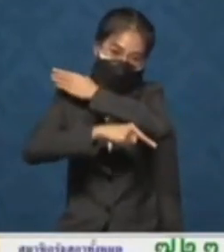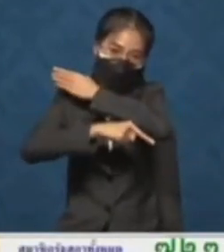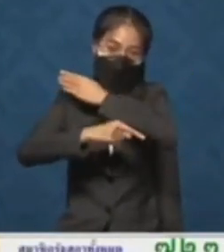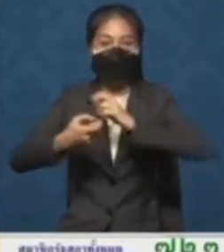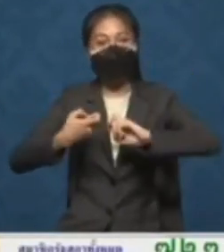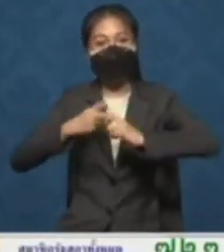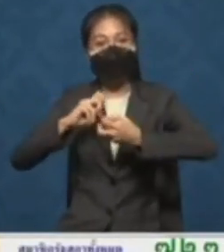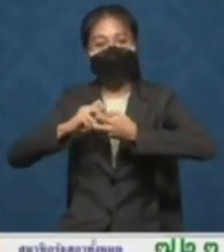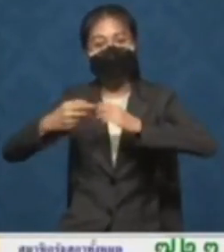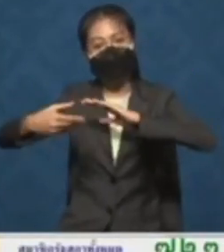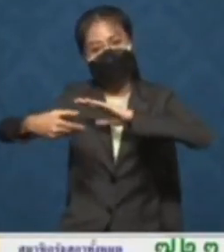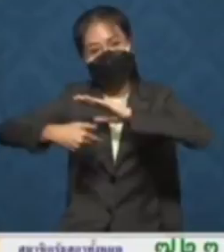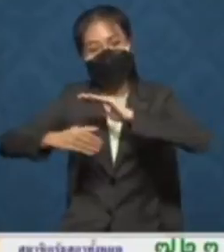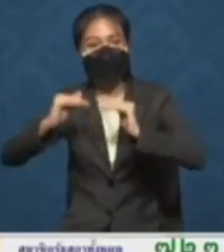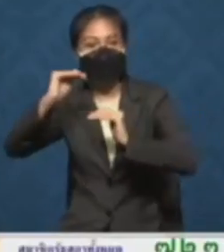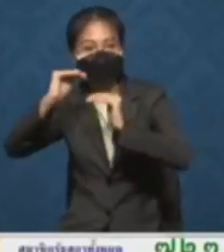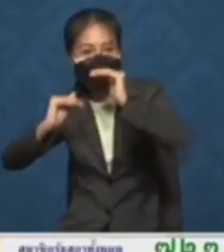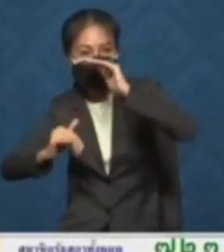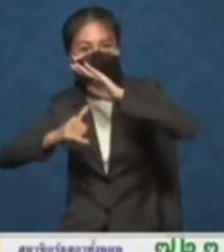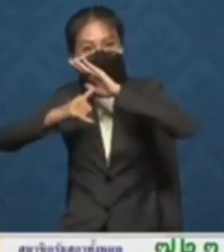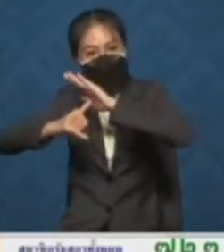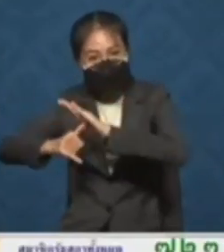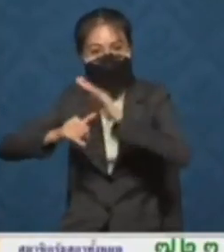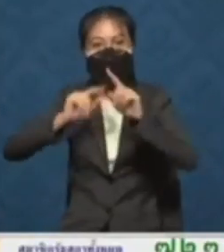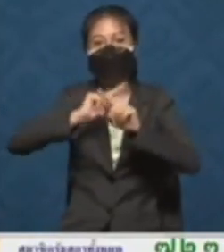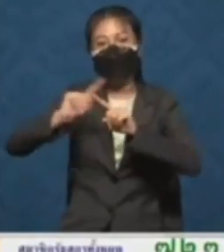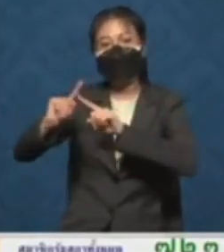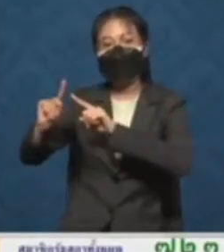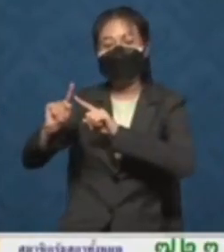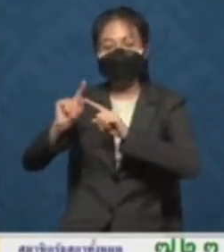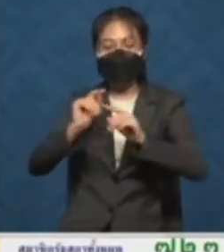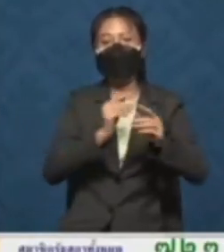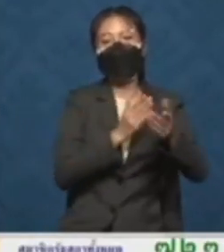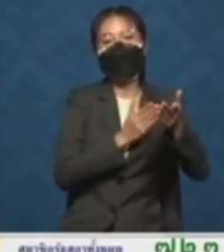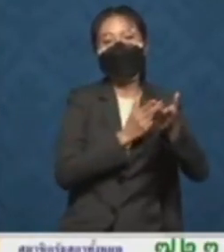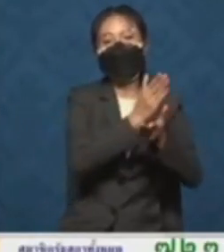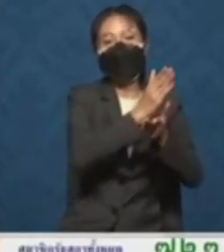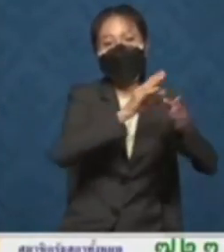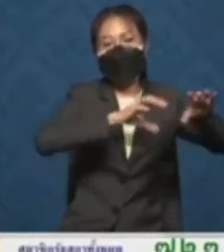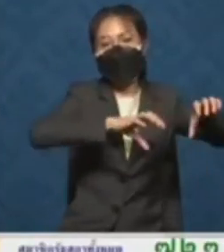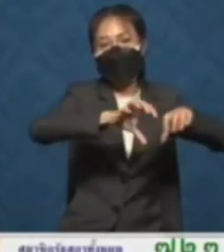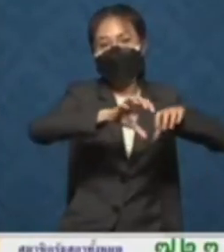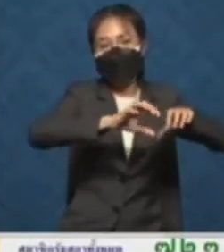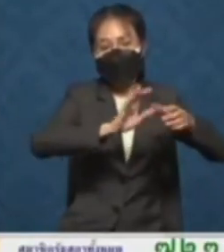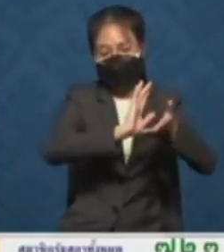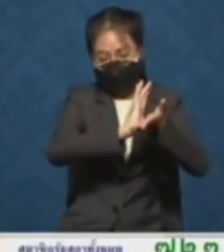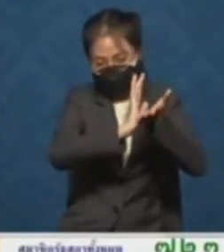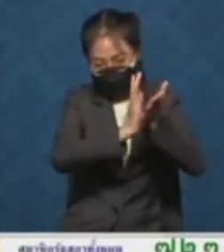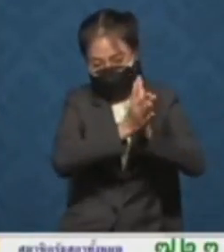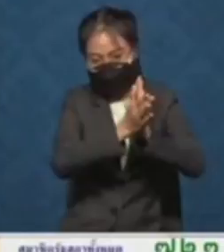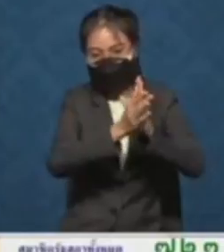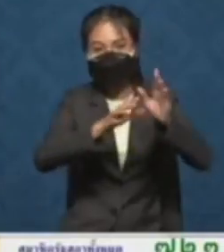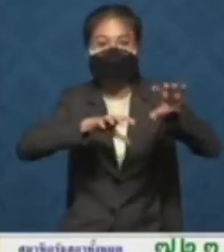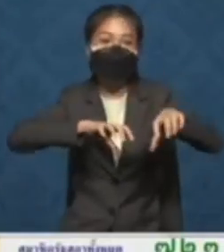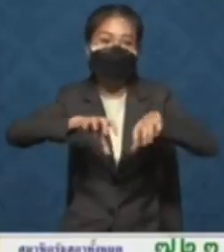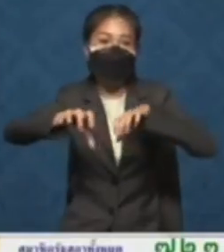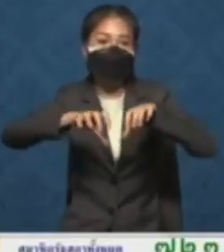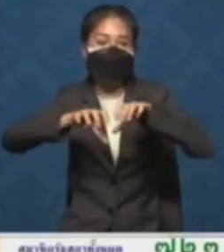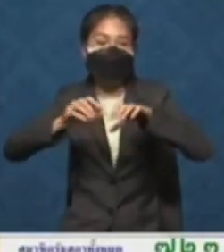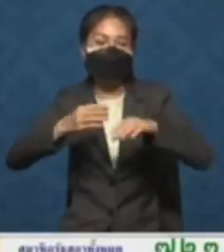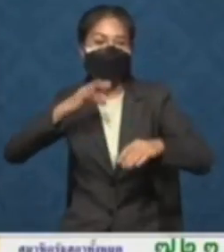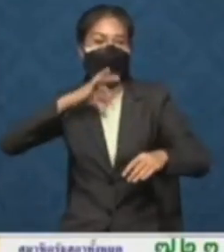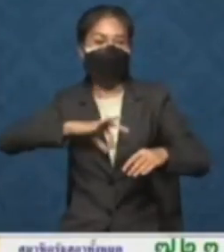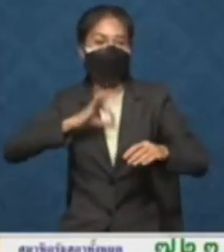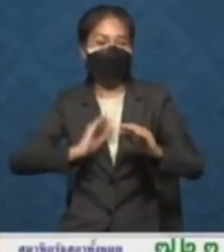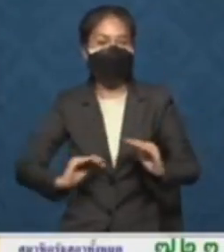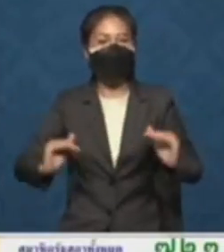นั่นก็คือว่าฝ่ายบริหารกับเสียงข้างมากในสภาเนี่ยทำอย่างไรจะจัดสรรทรัพยากรที่เป็นธรรม